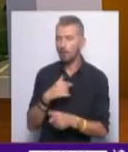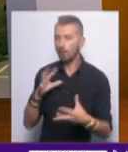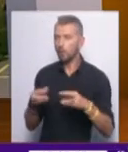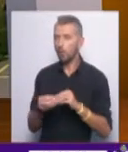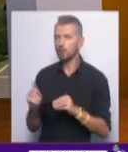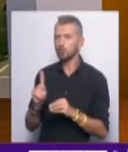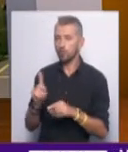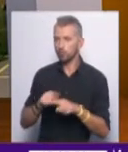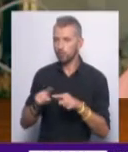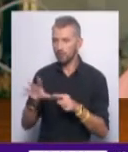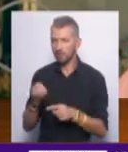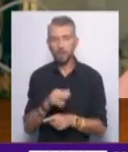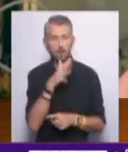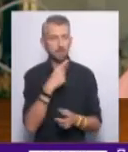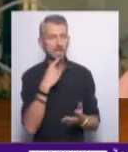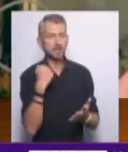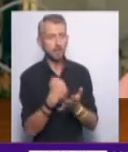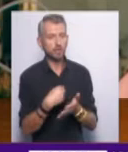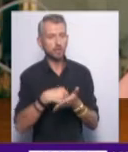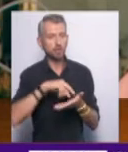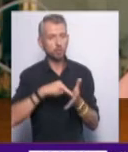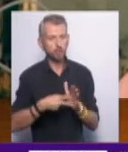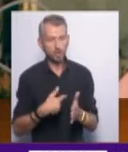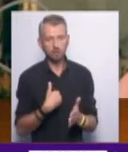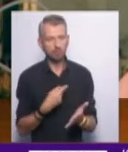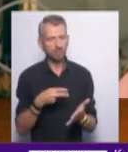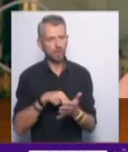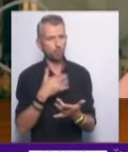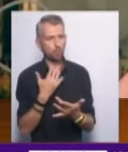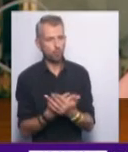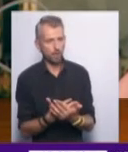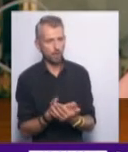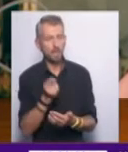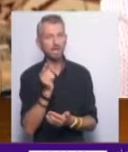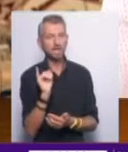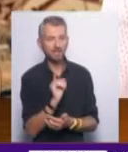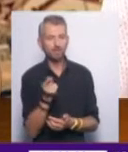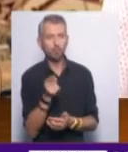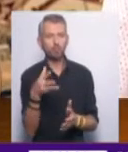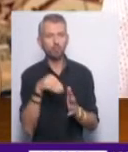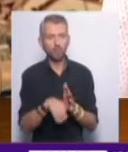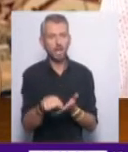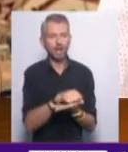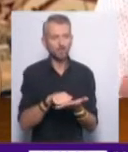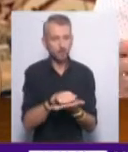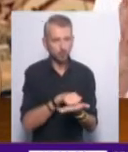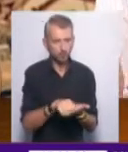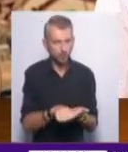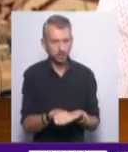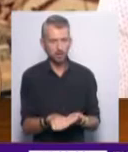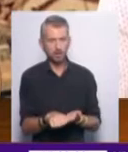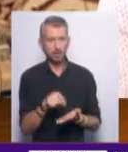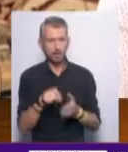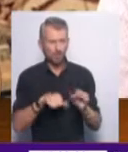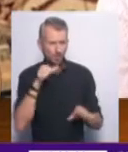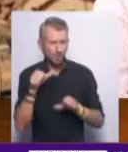що скоріш то за все... При затвердженні бюджету ми ставимо умови. І в тому числі асфальтування. Ну, ніхто роками